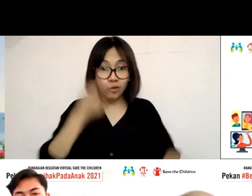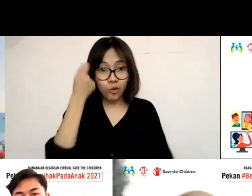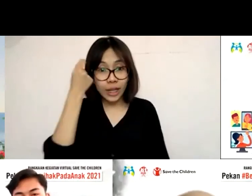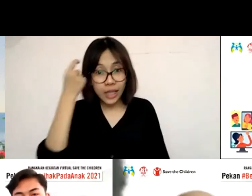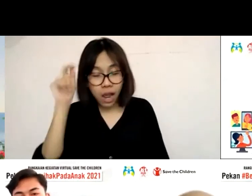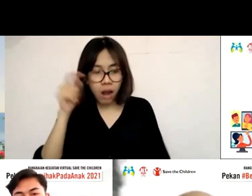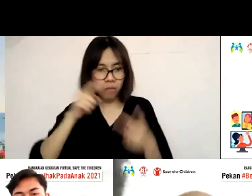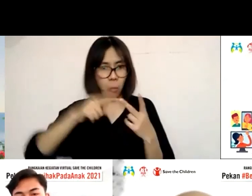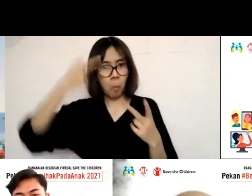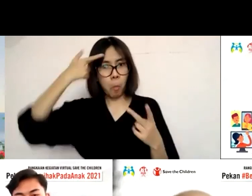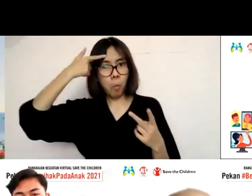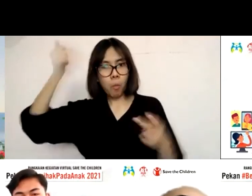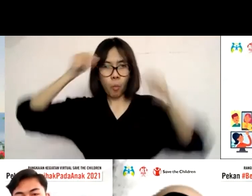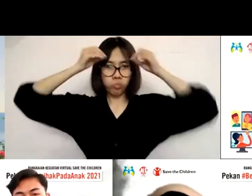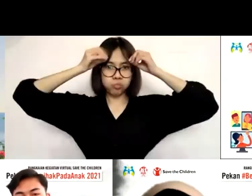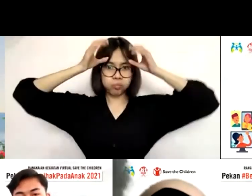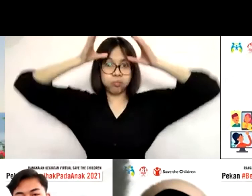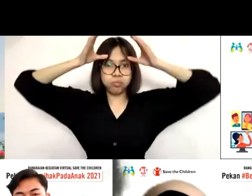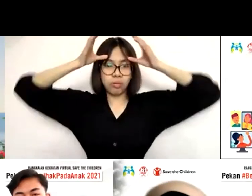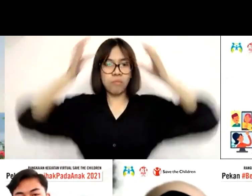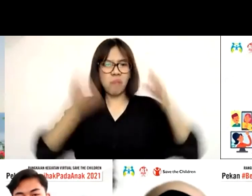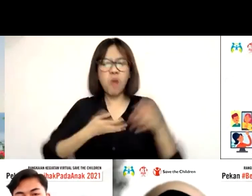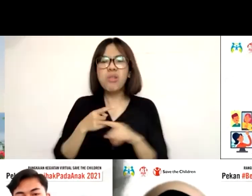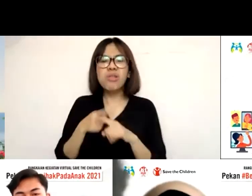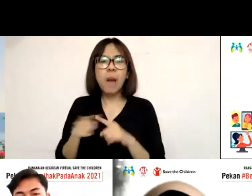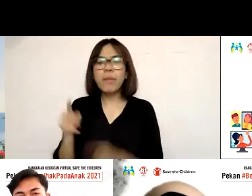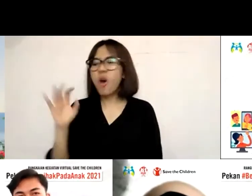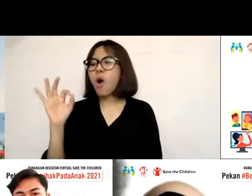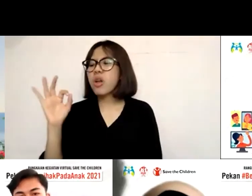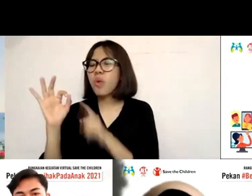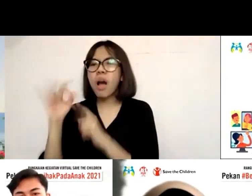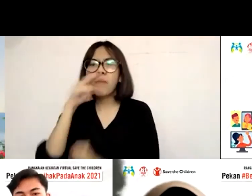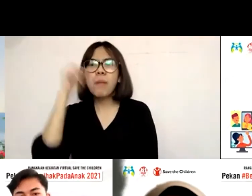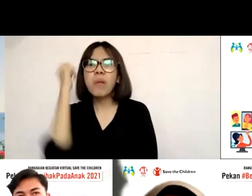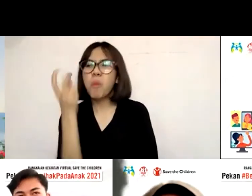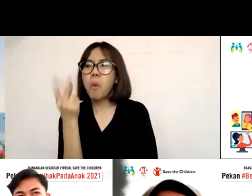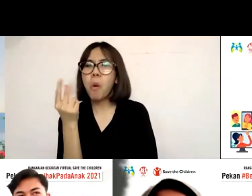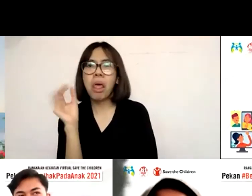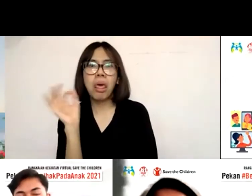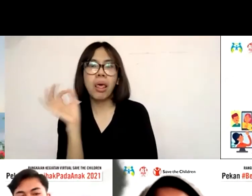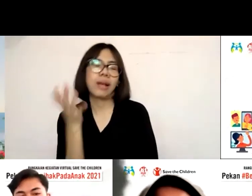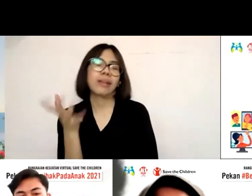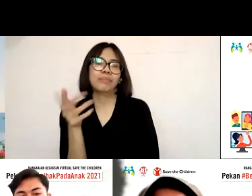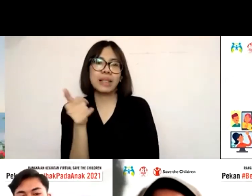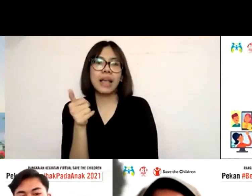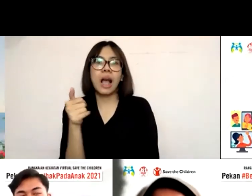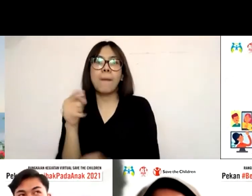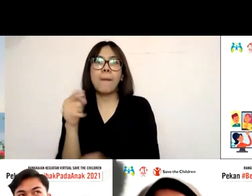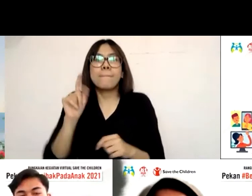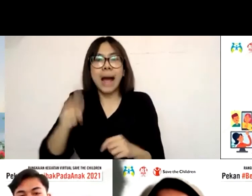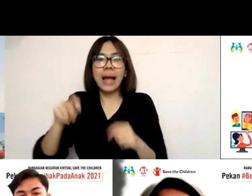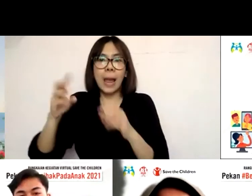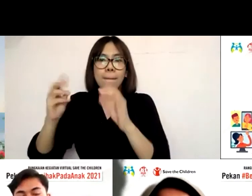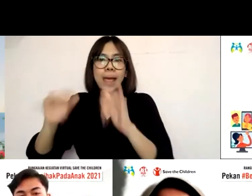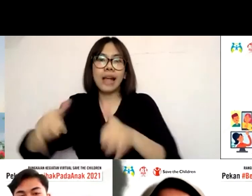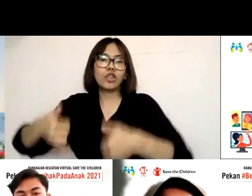luar biasa, yang pintar-pintar, tapi orang tuanya tidak mau membiayai, nanti dibiayai dengan namanya KIP kuliah. Begitu Mas